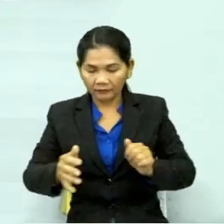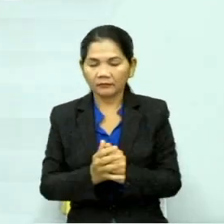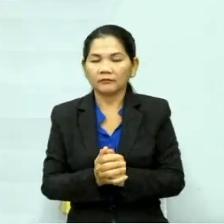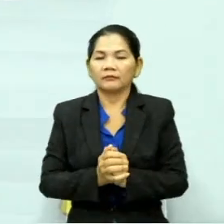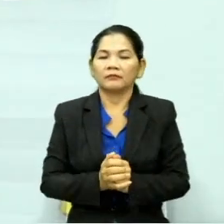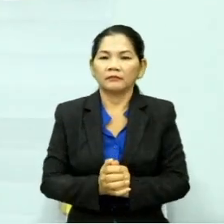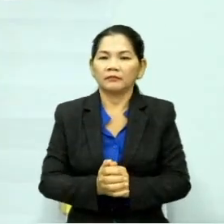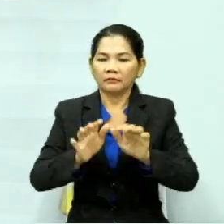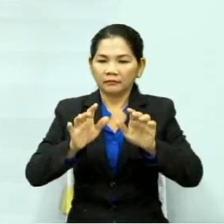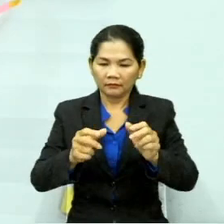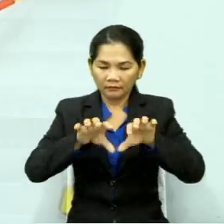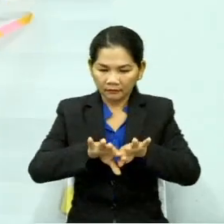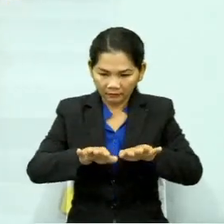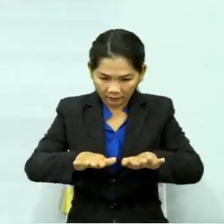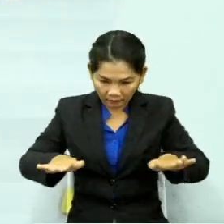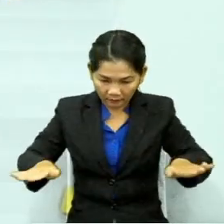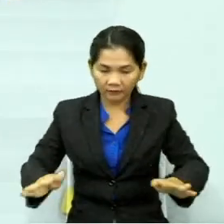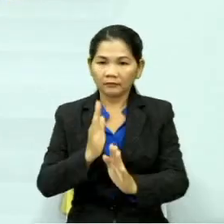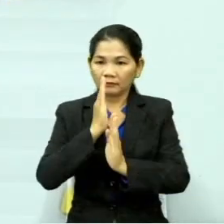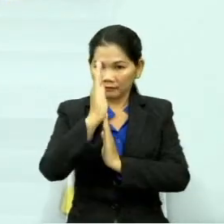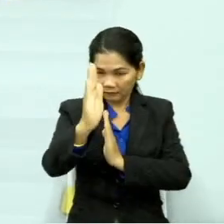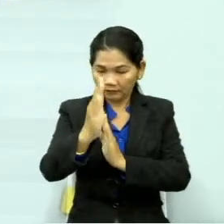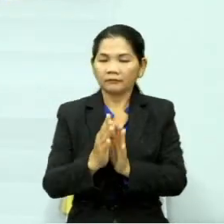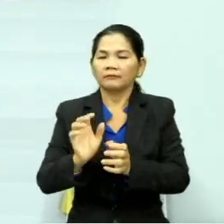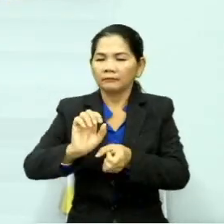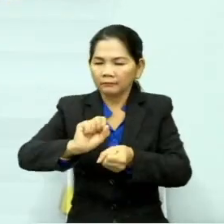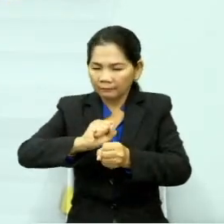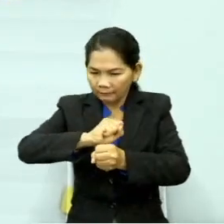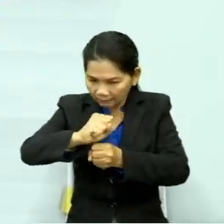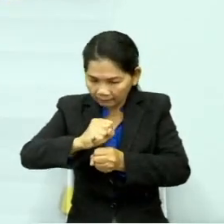trò đáng, ai trắng, ai tầng.